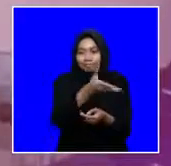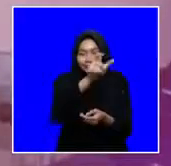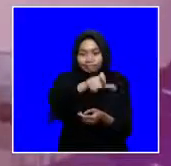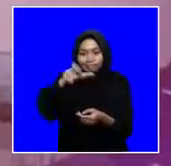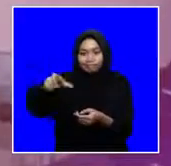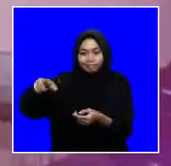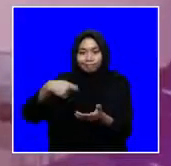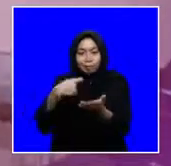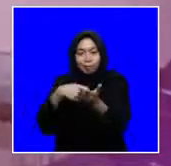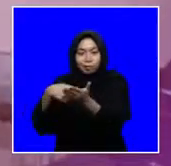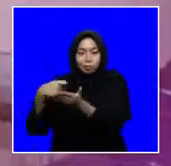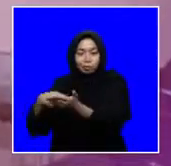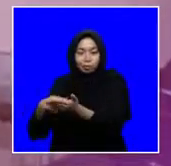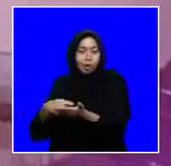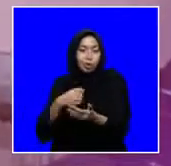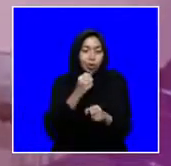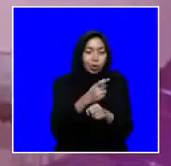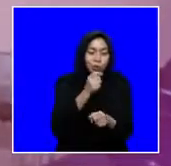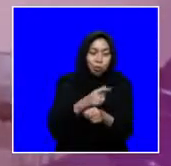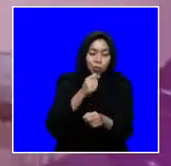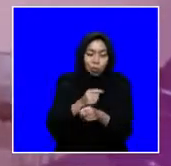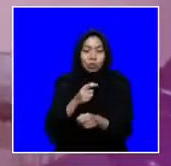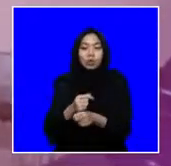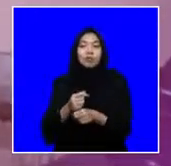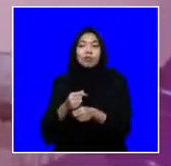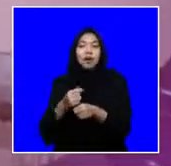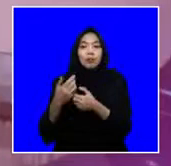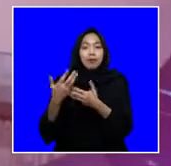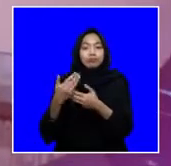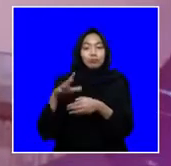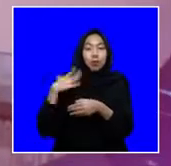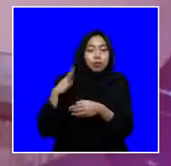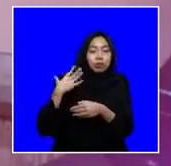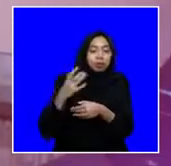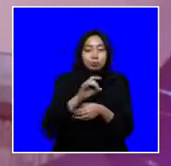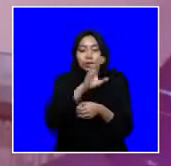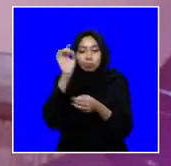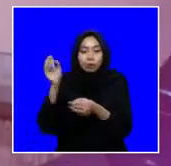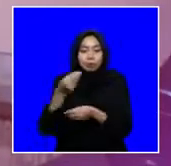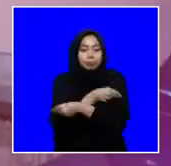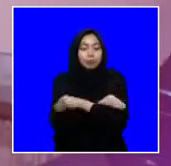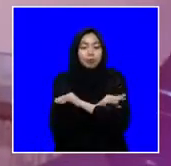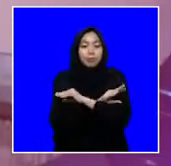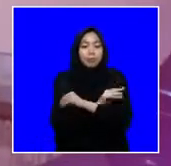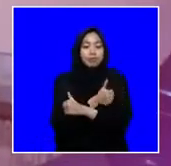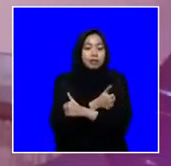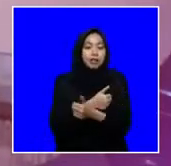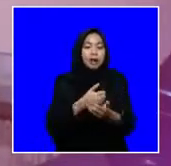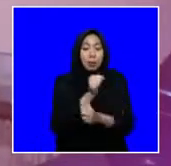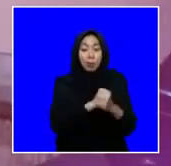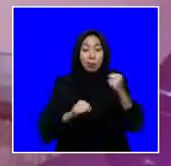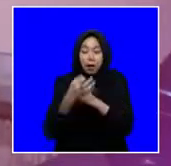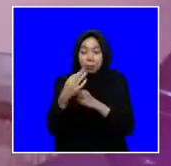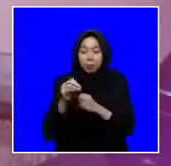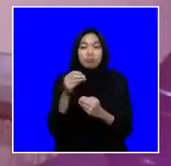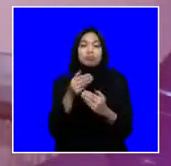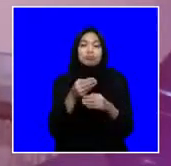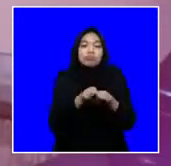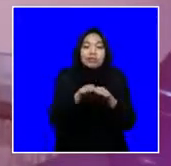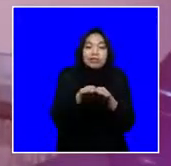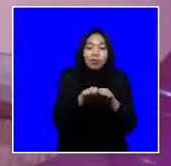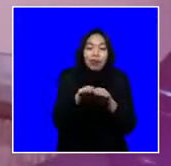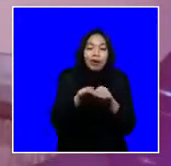para mahasiswa, guru, dan pendidik agar tidak saja mampu beradaptasi terhadap perubahan, tapi juga